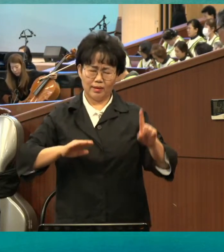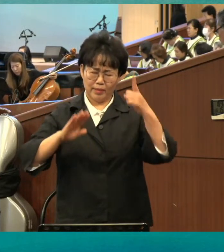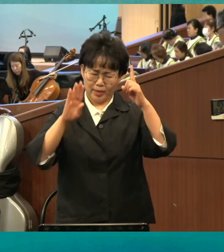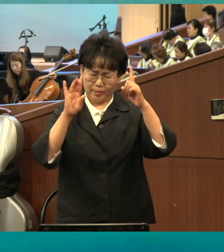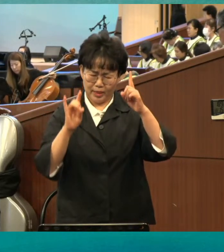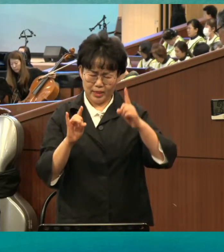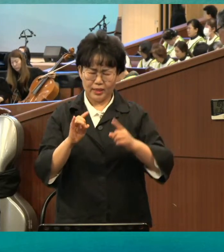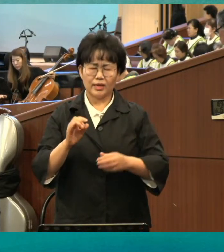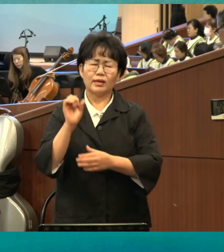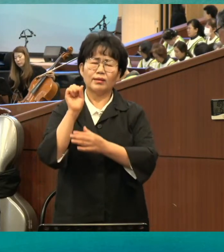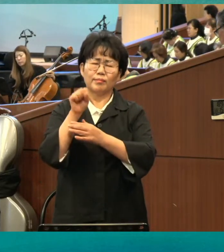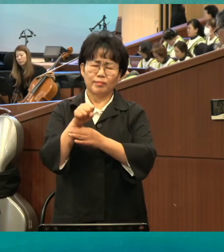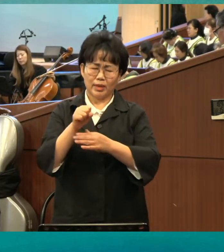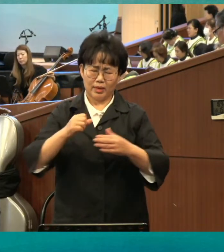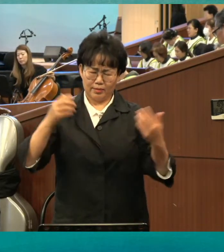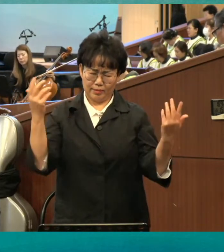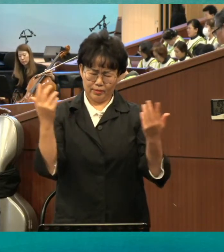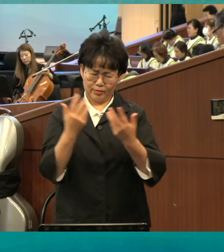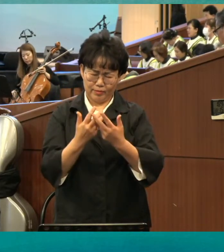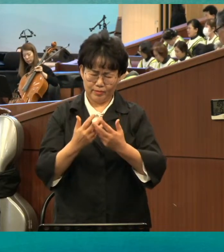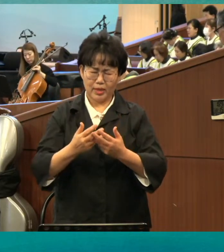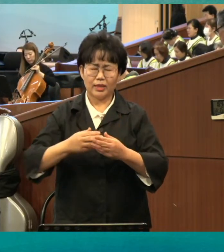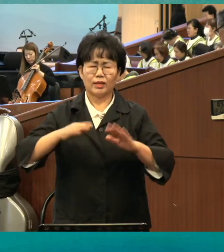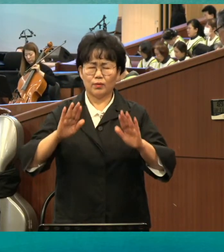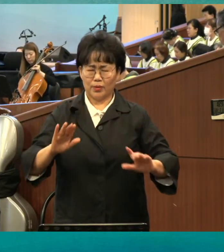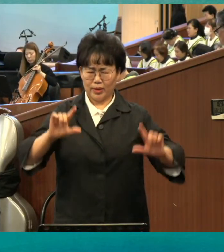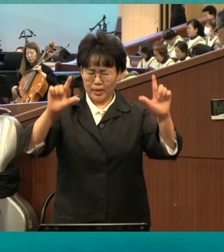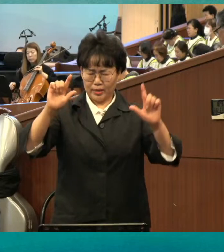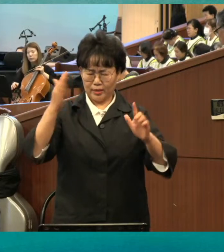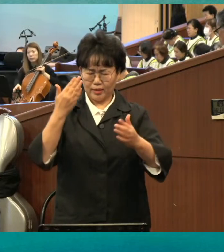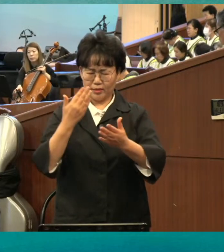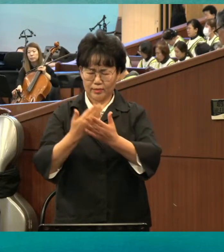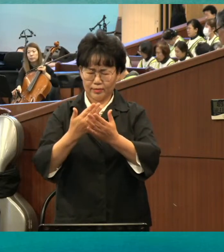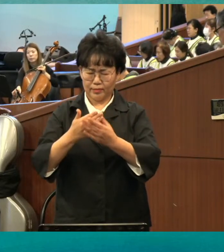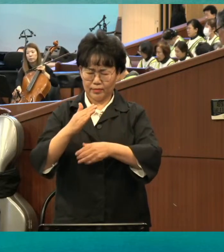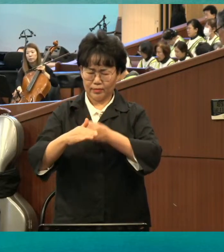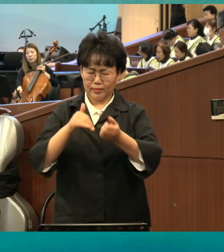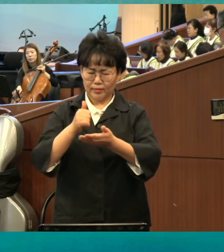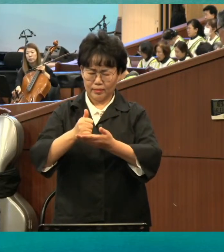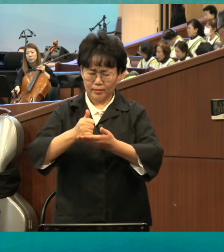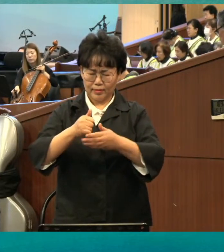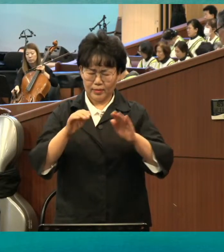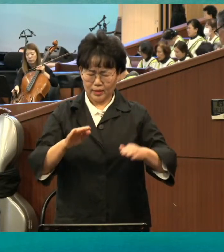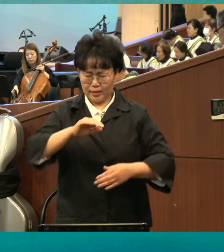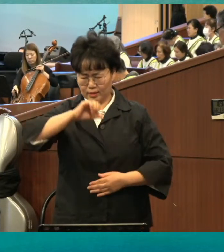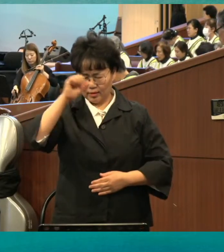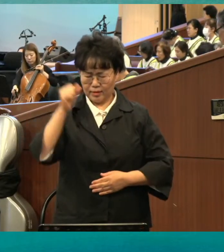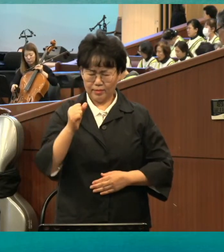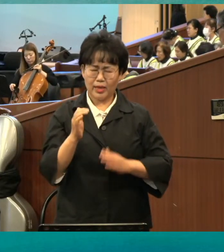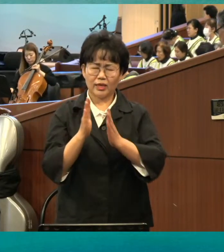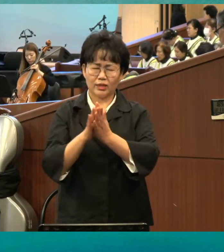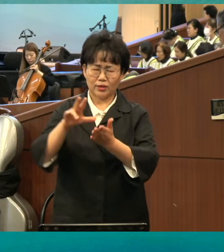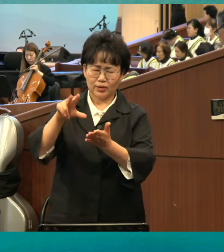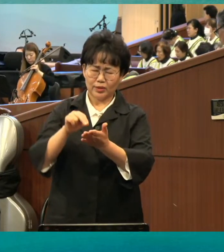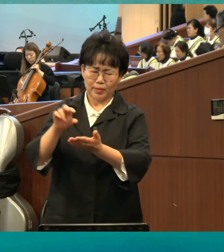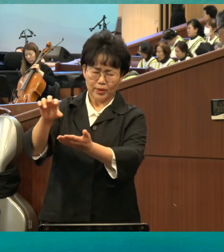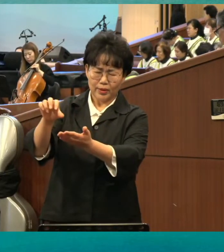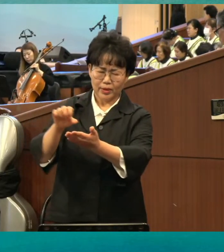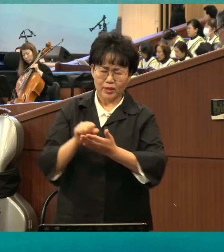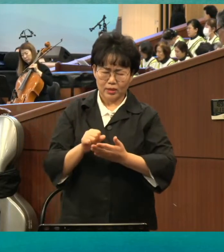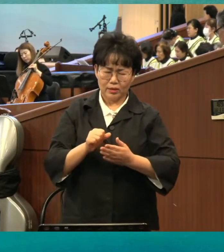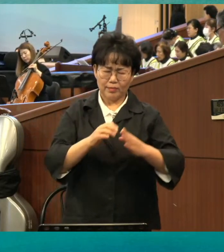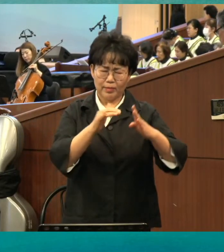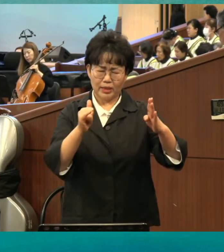해 되게 하여 주시옵소서. 하나님 이 새벽에도 기도의 제목을 가지고 나온 주의 백성들의 그